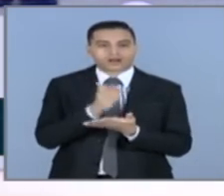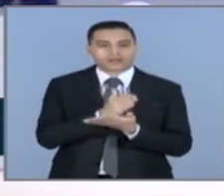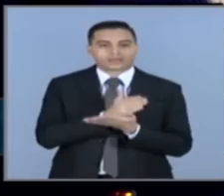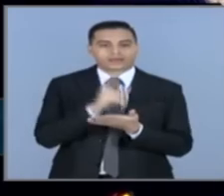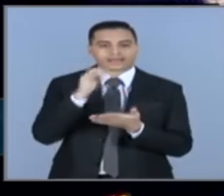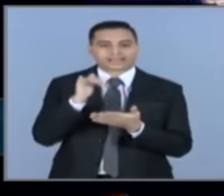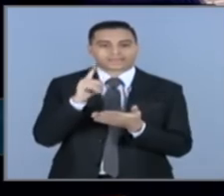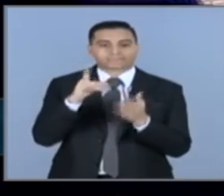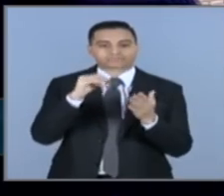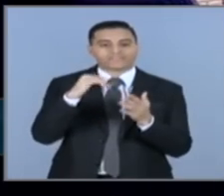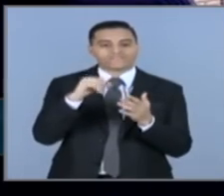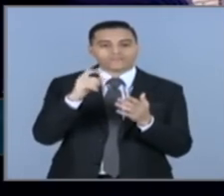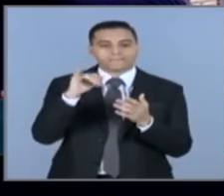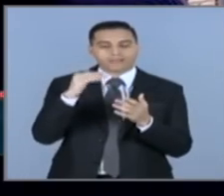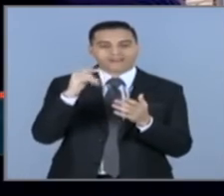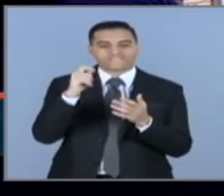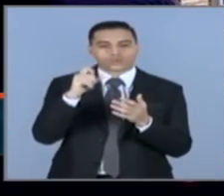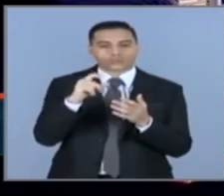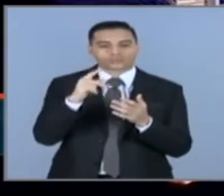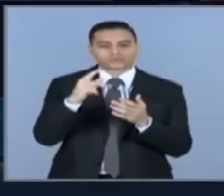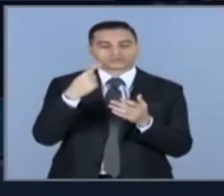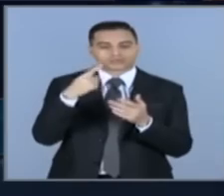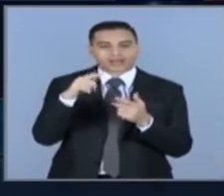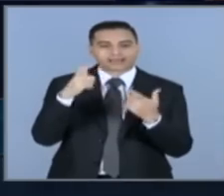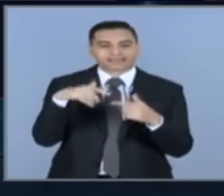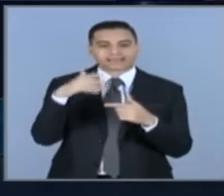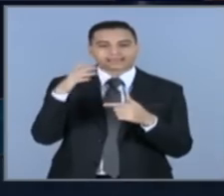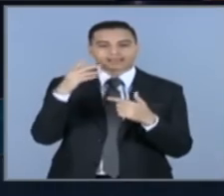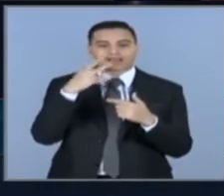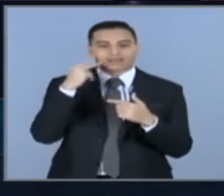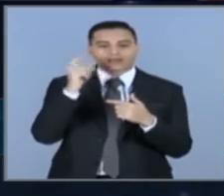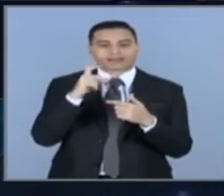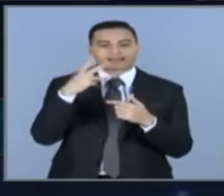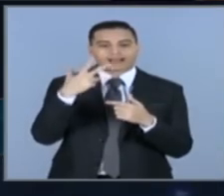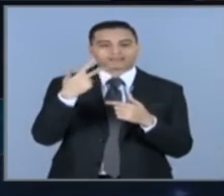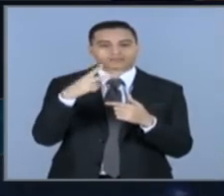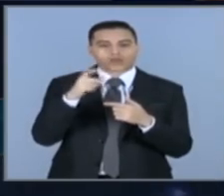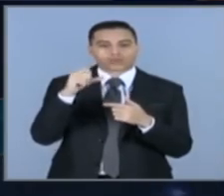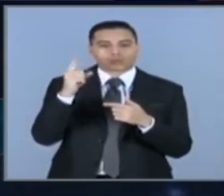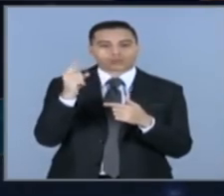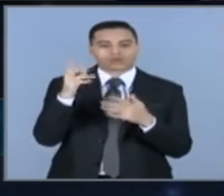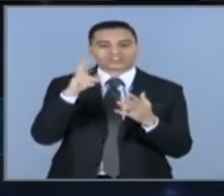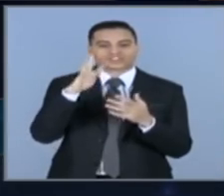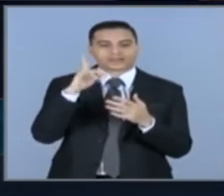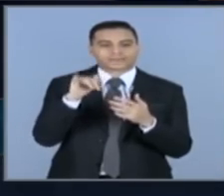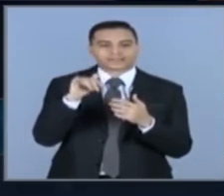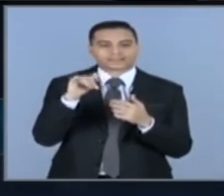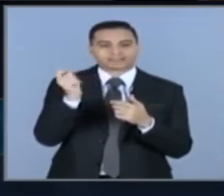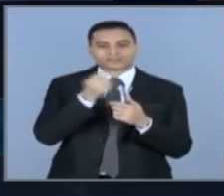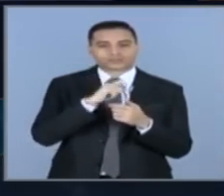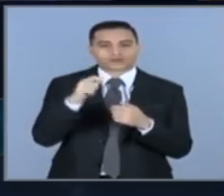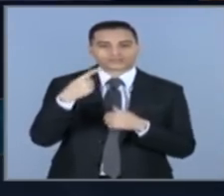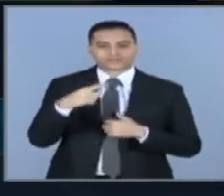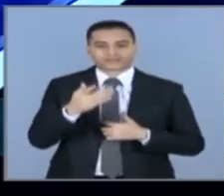نجيب محفوظ. صح. كم عدد ألوان علم دولة إيطاليا؟ ثلاثة. صح. نور الشربيني يا بطلة مصرية عالمية بإحدى الرياضات، سكواش.